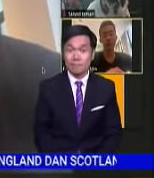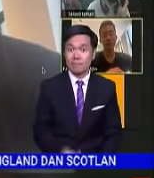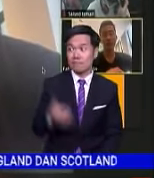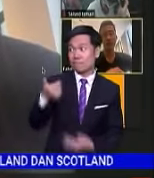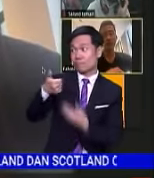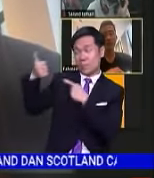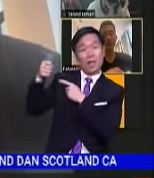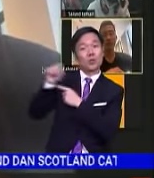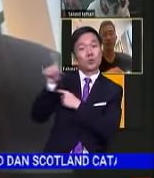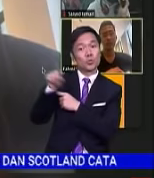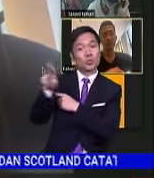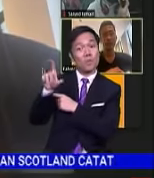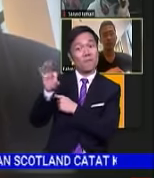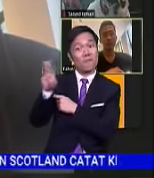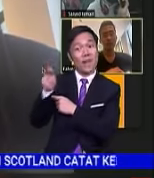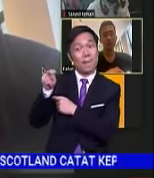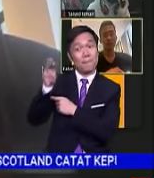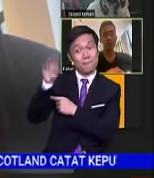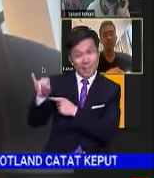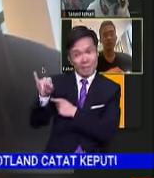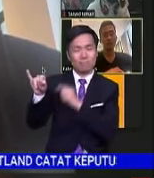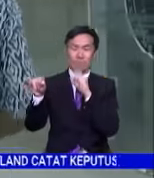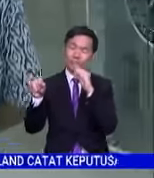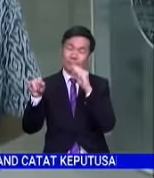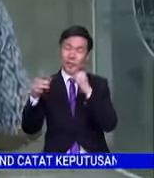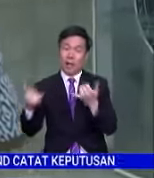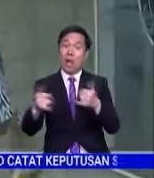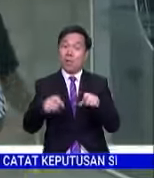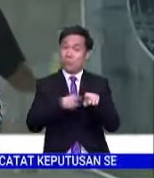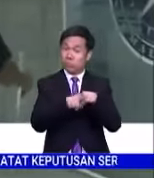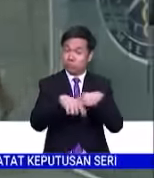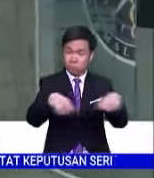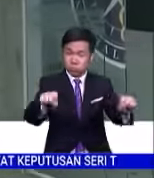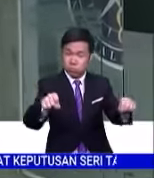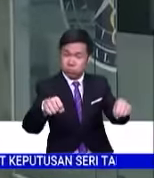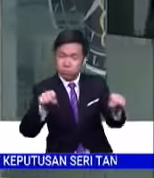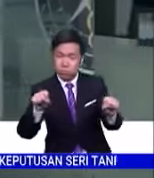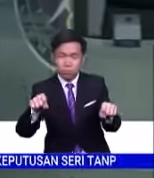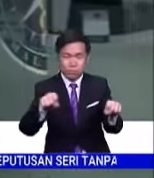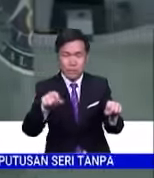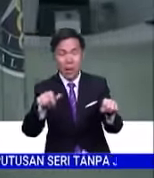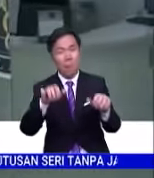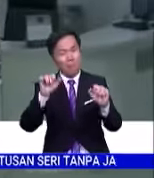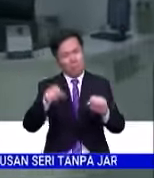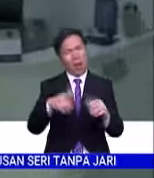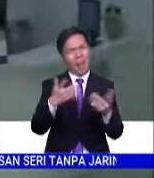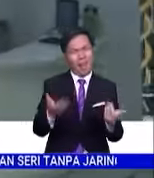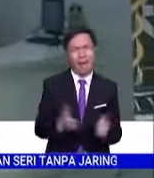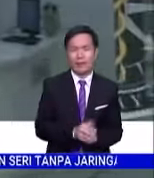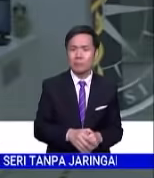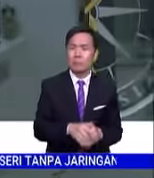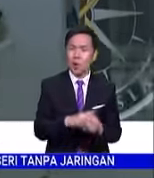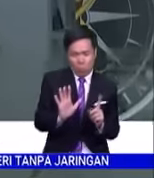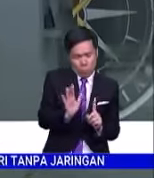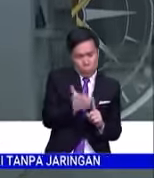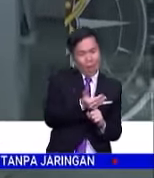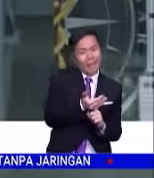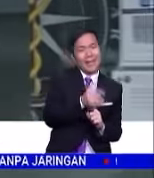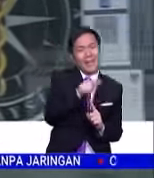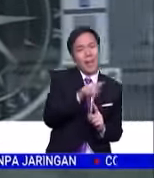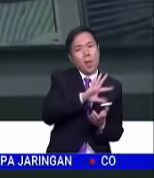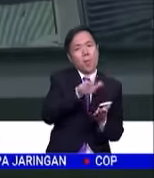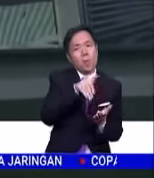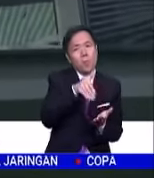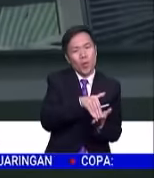Sementara itu, Zulfahmi Khairuddin berharap agar atlet sukan pemotoran dipertimbangkan mendapat akses kemudahan kuarantin di Pusat